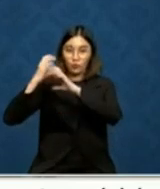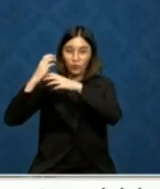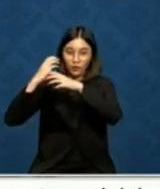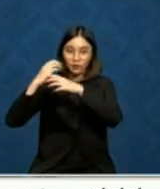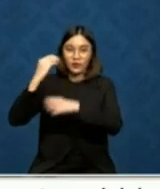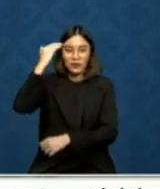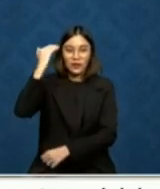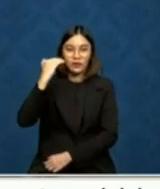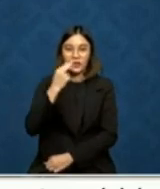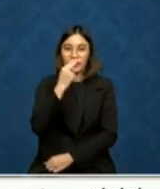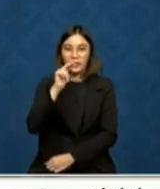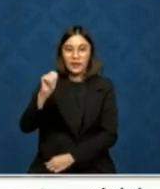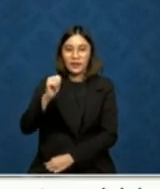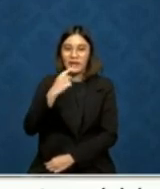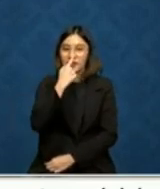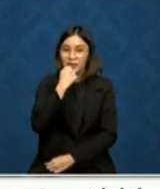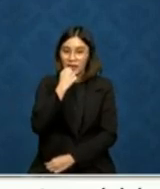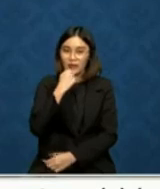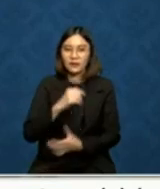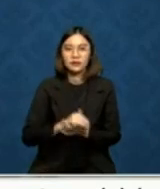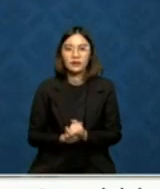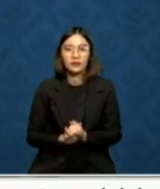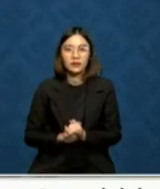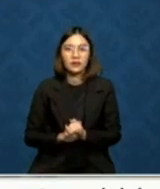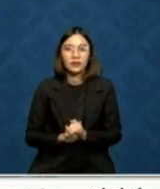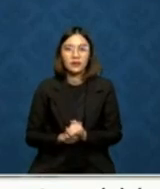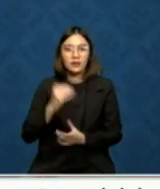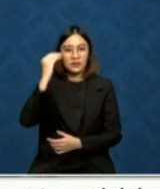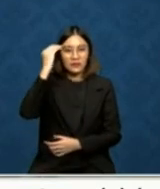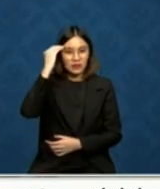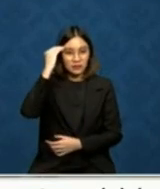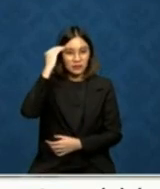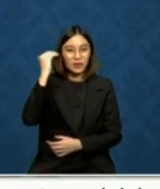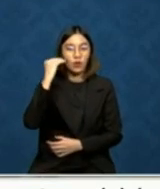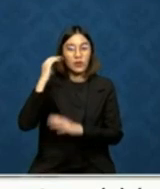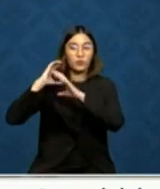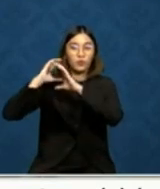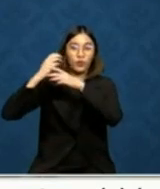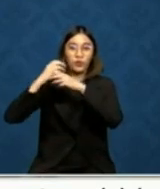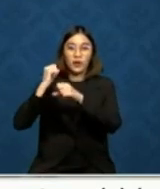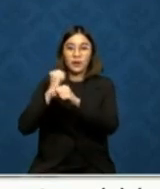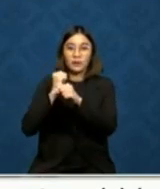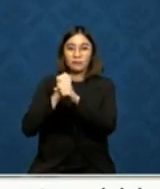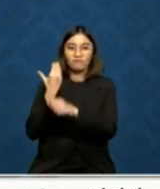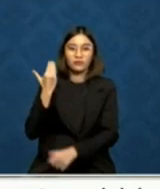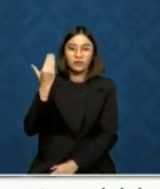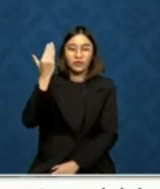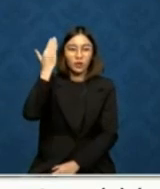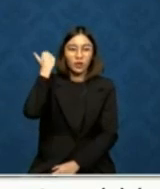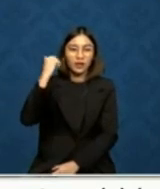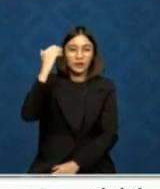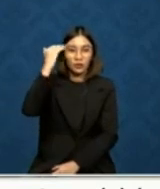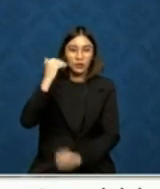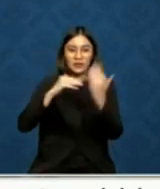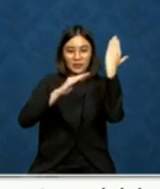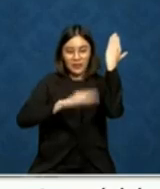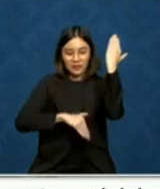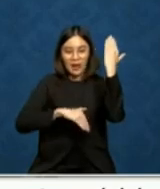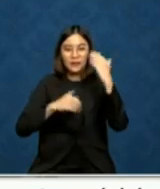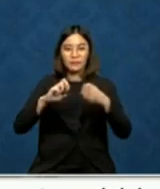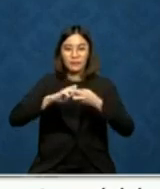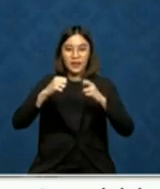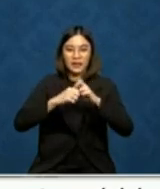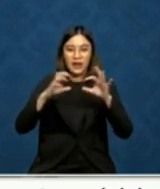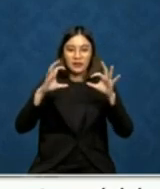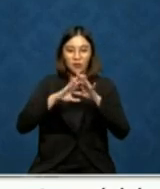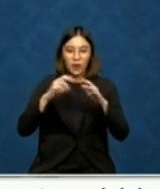รื่องนึงค่ะชื่อว่า Wish at Court นะคะเป็นซีรีส์เกาหลีที่เขาทำขึ้นมาในยุคสมัยนึงที่เกาหลีใต้มีปัญหาเรื่องการคุกคามทางเ